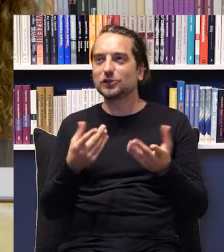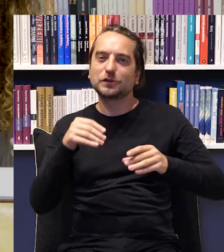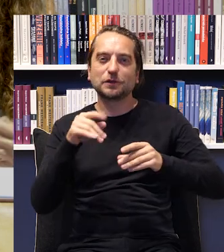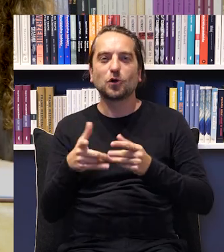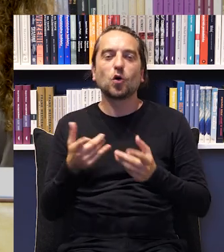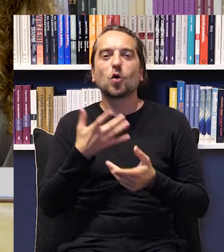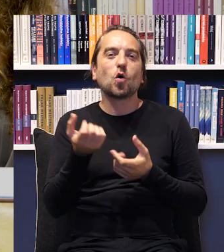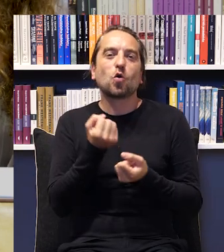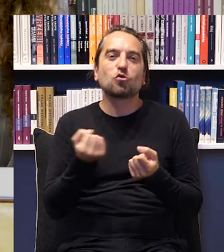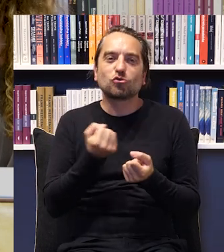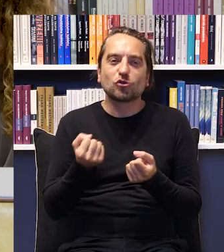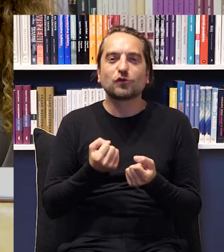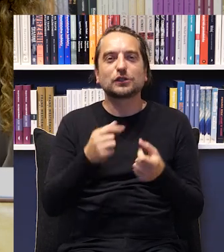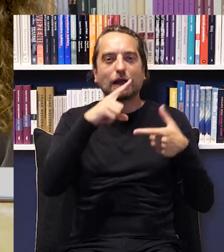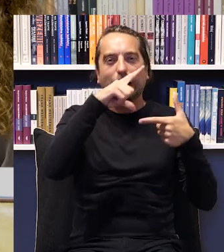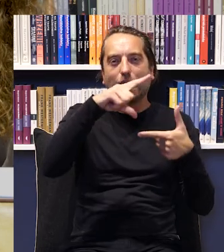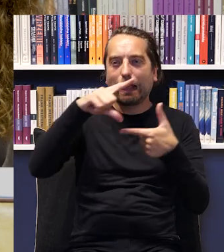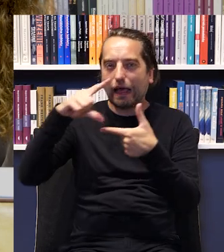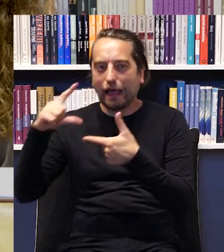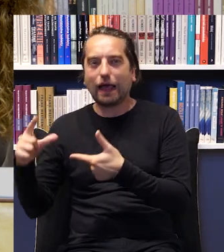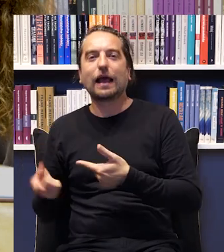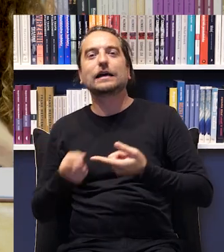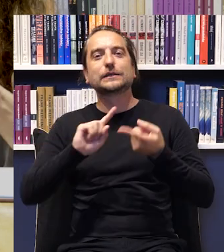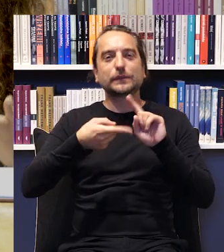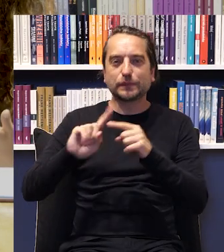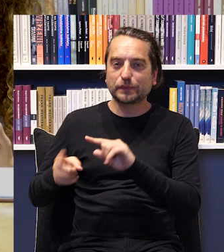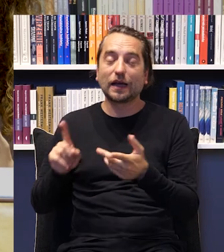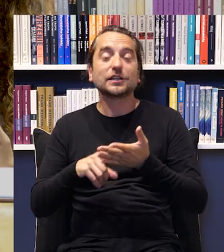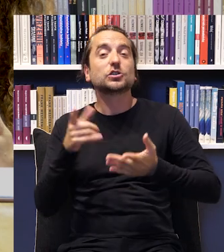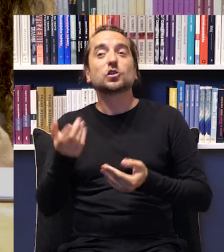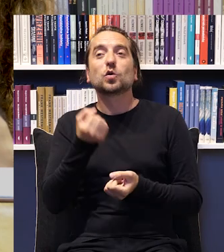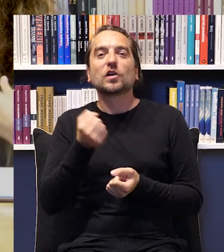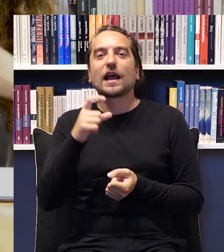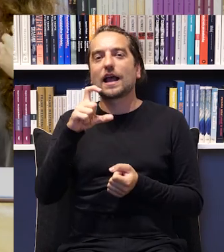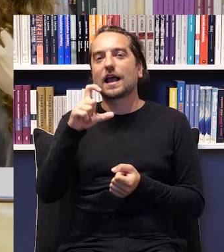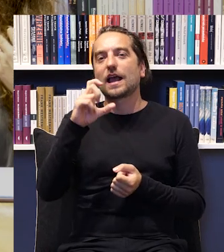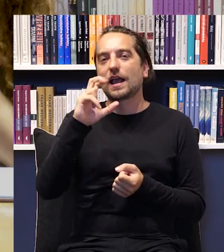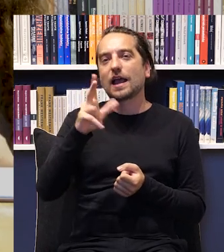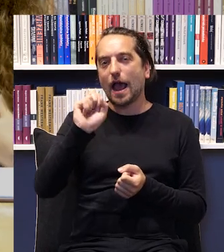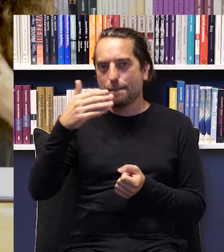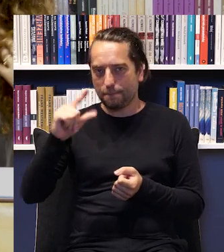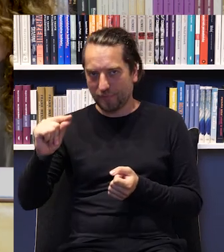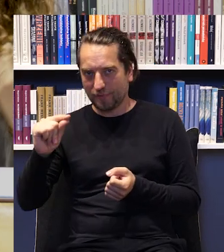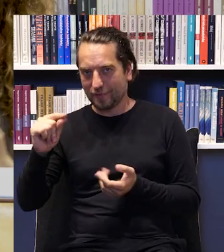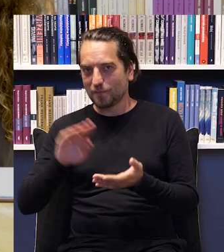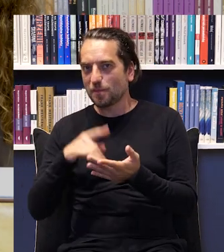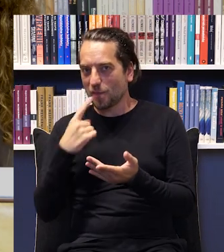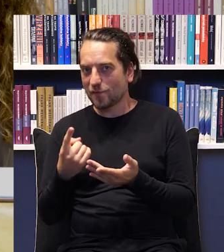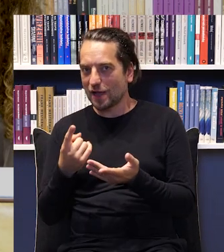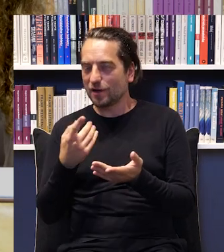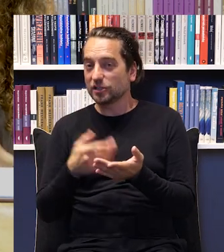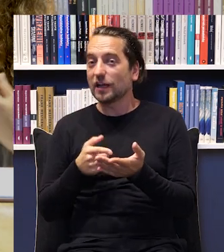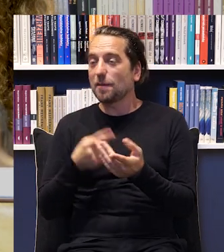konwencjami. Dlatego wspomniałam na początku o kampie, bo jednak jestem przekonana, że jest to bardzo w tej książce świadome i